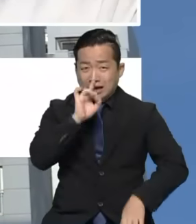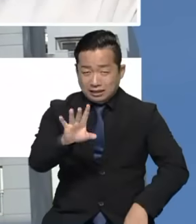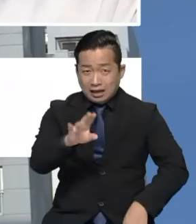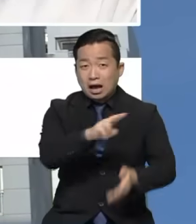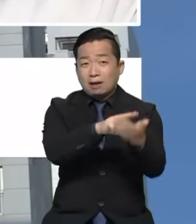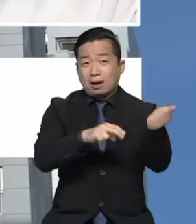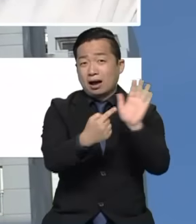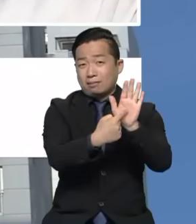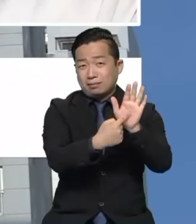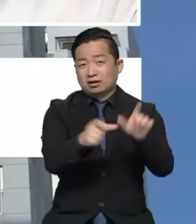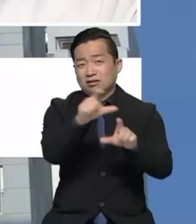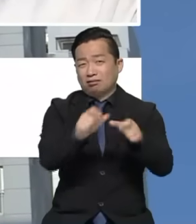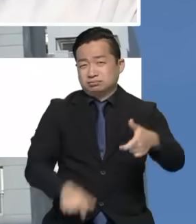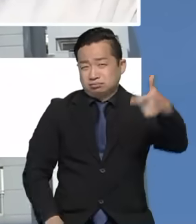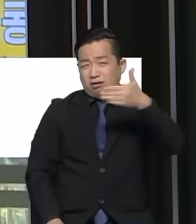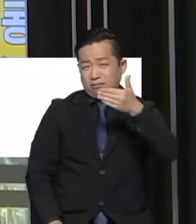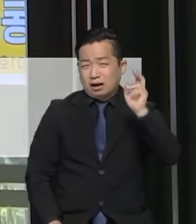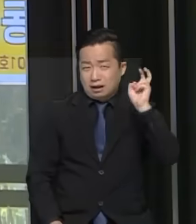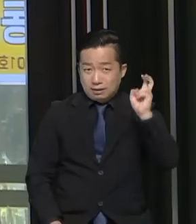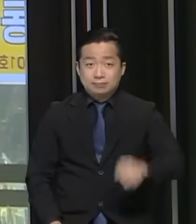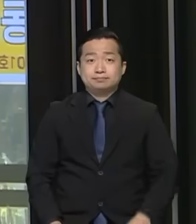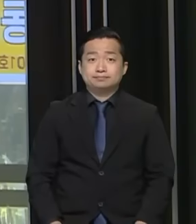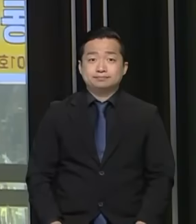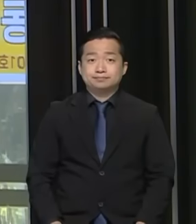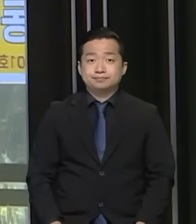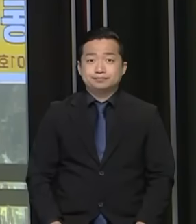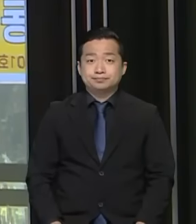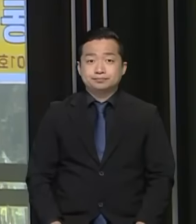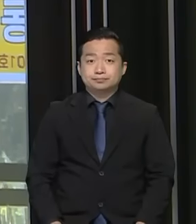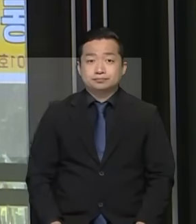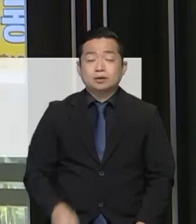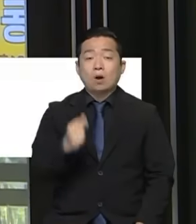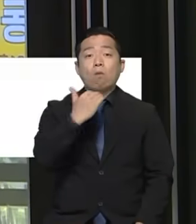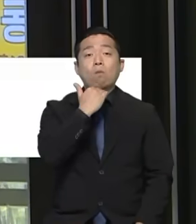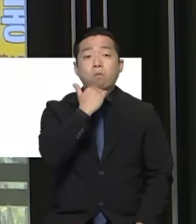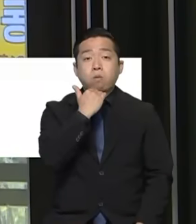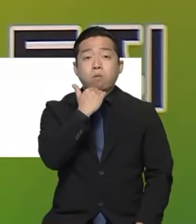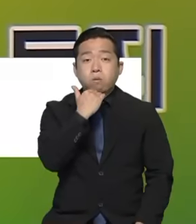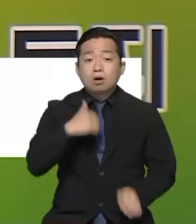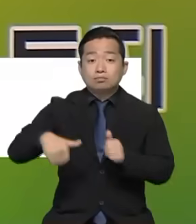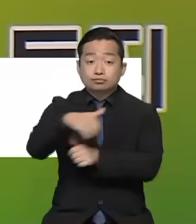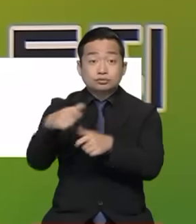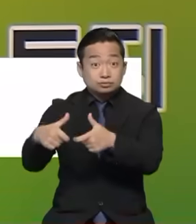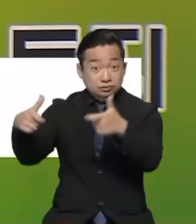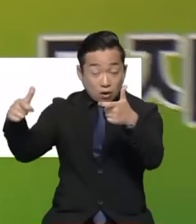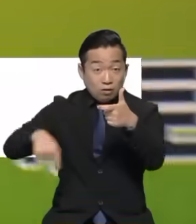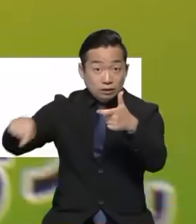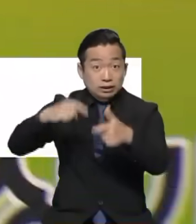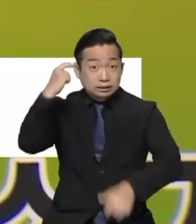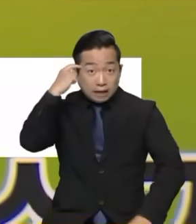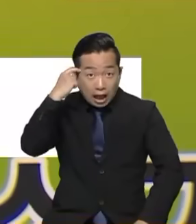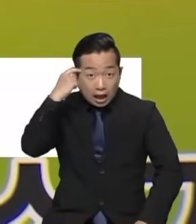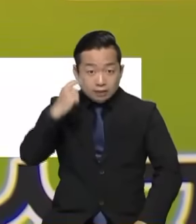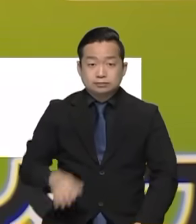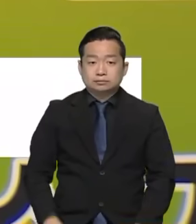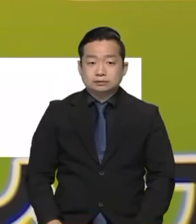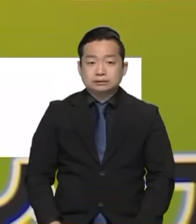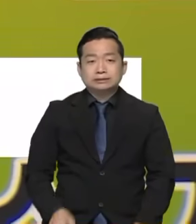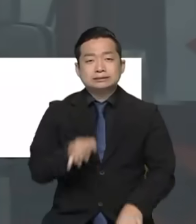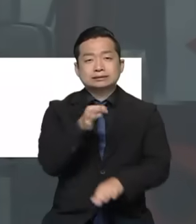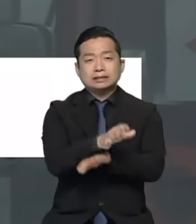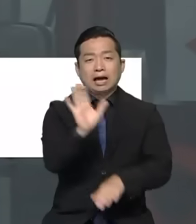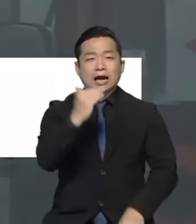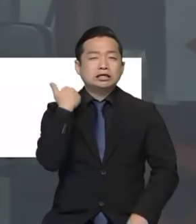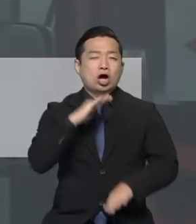늘어날 가능성도 있지 않나. 거래 가뭄 속 좀 기다려보자는 분위기가 확산하면서 매매 대신 전세를